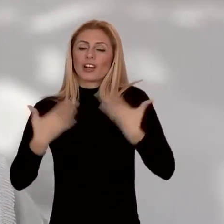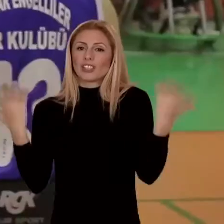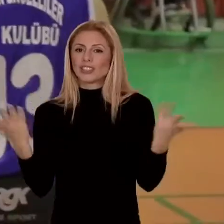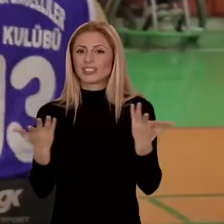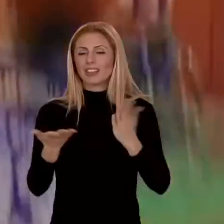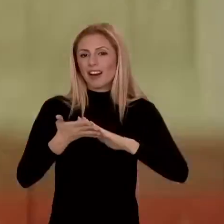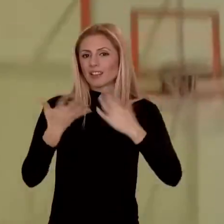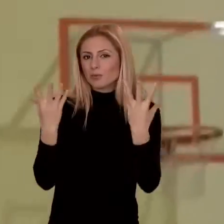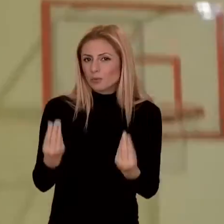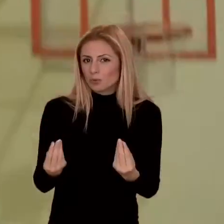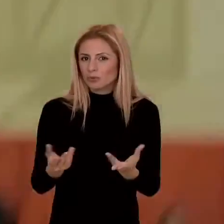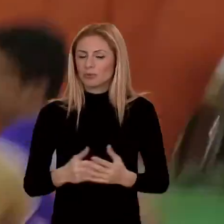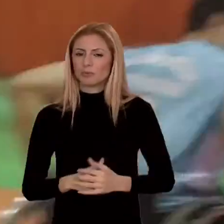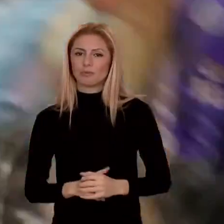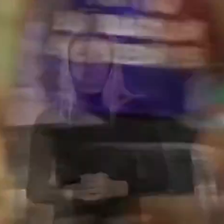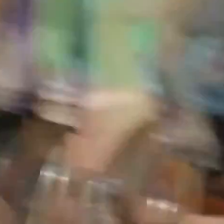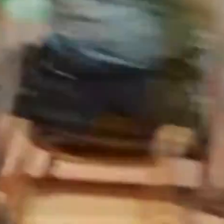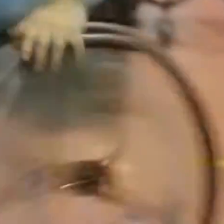oldu.